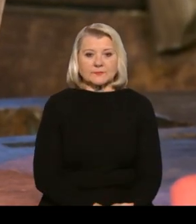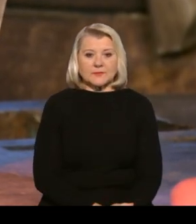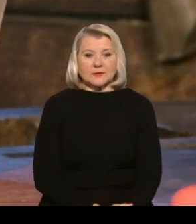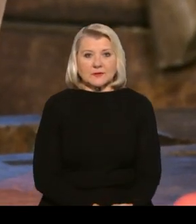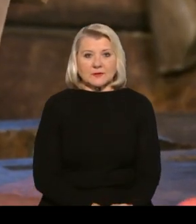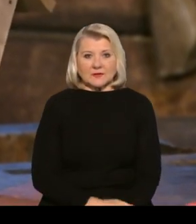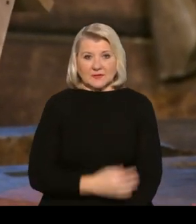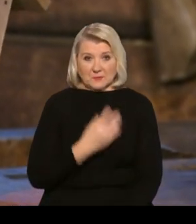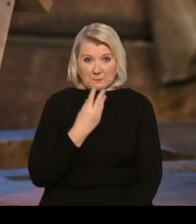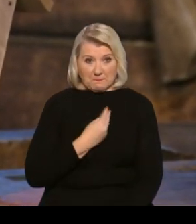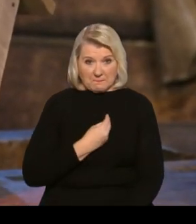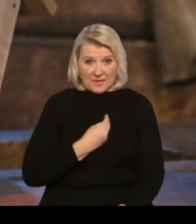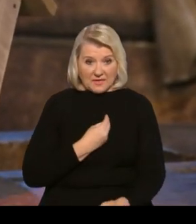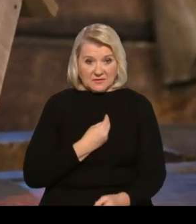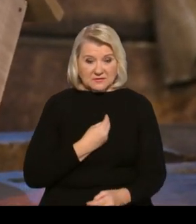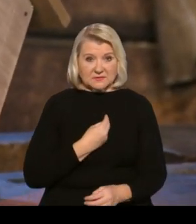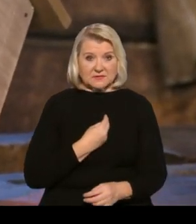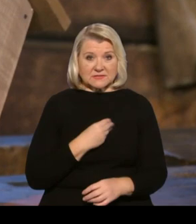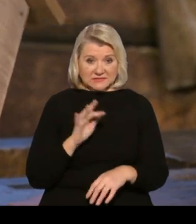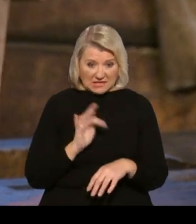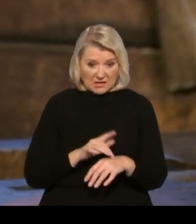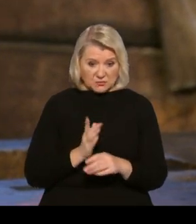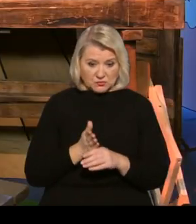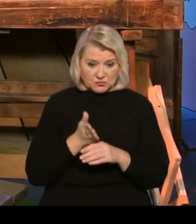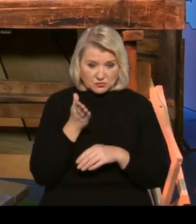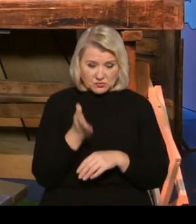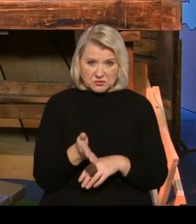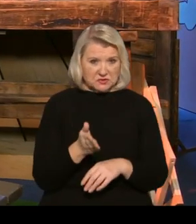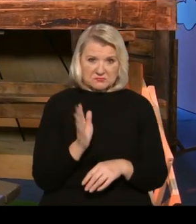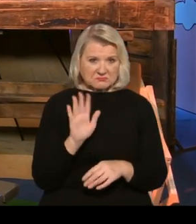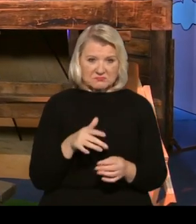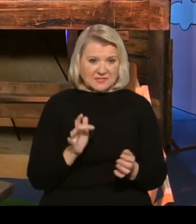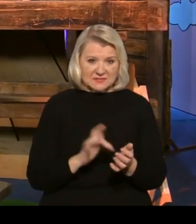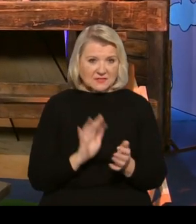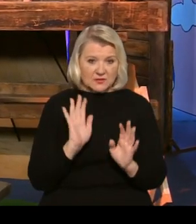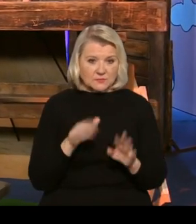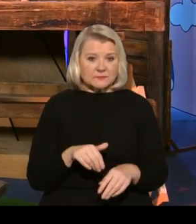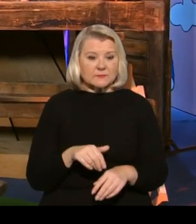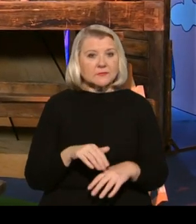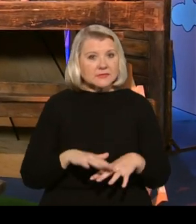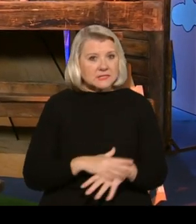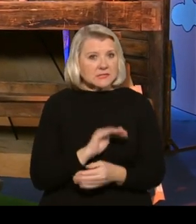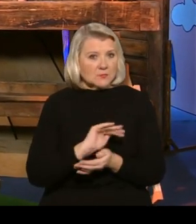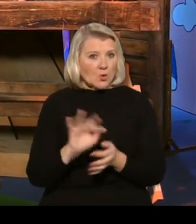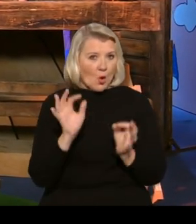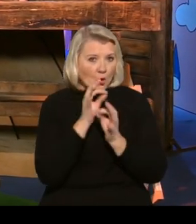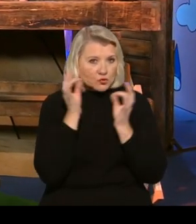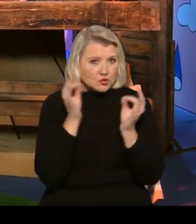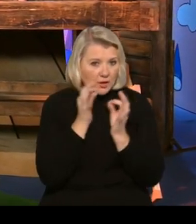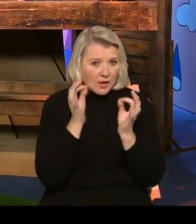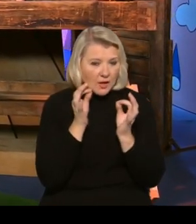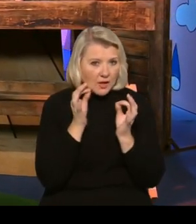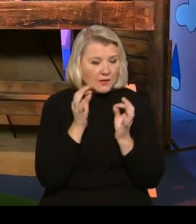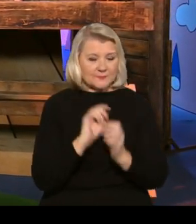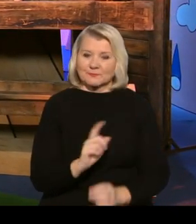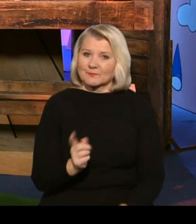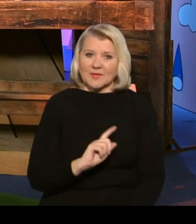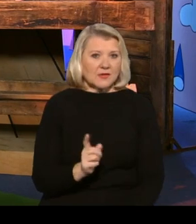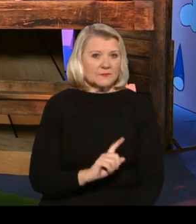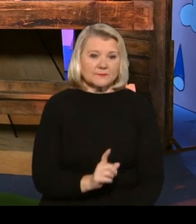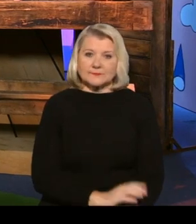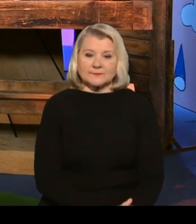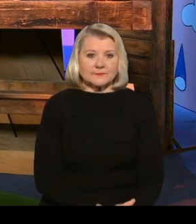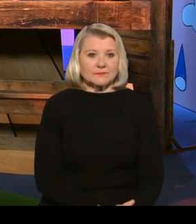Pejska, myslíš, že by se tam pejsek vešel takhle, nevešel. Frantiku? Tak není pro kočku? Ne, ani pro pejska, ani pro